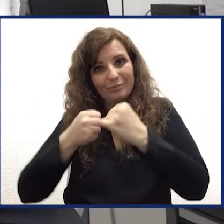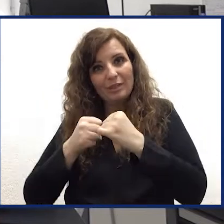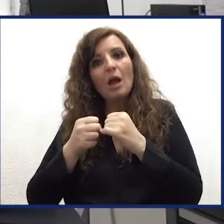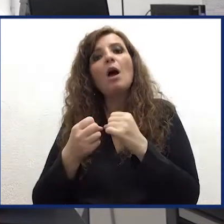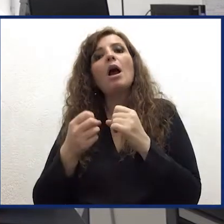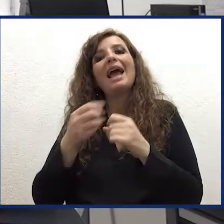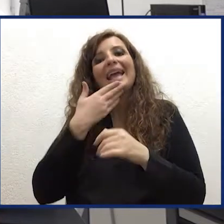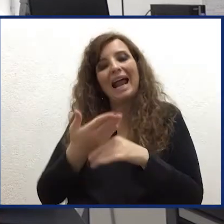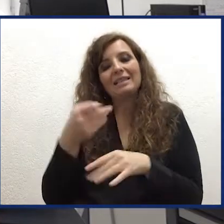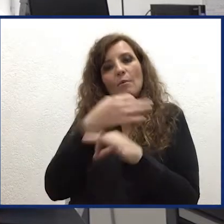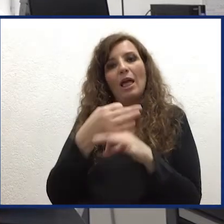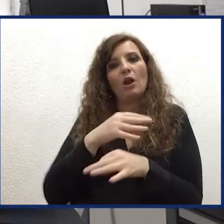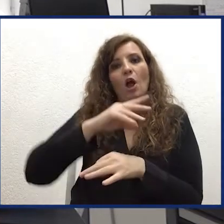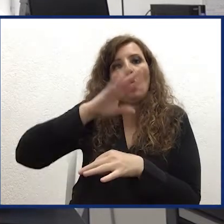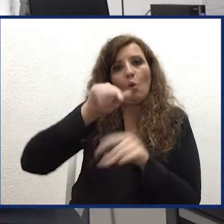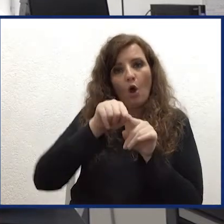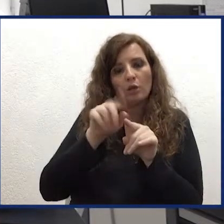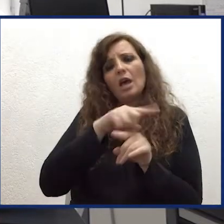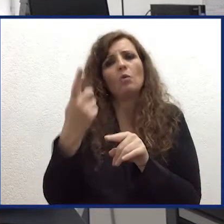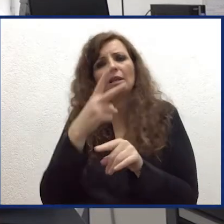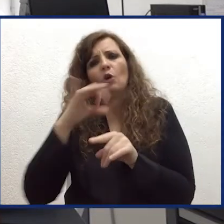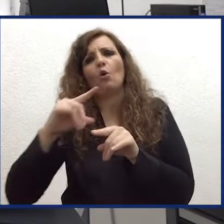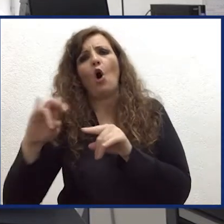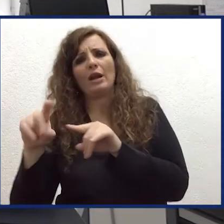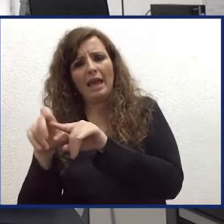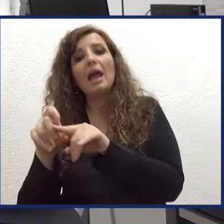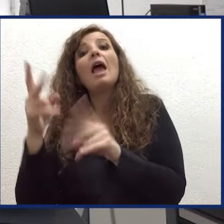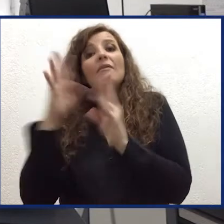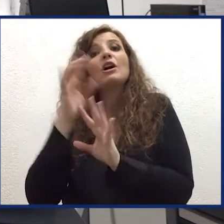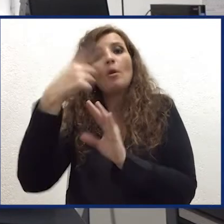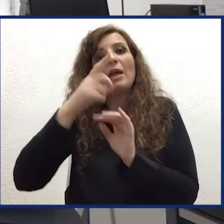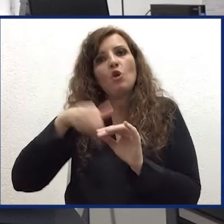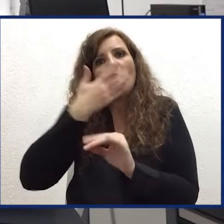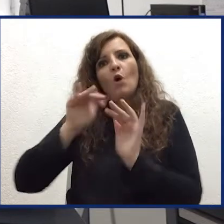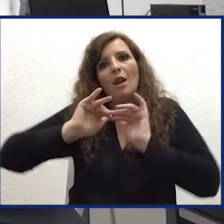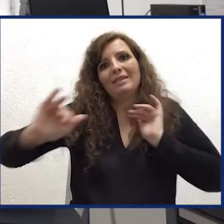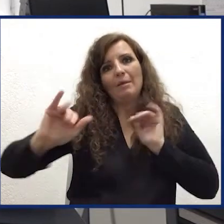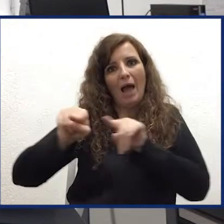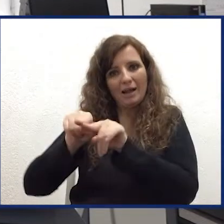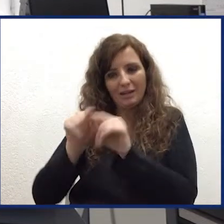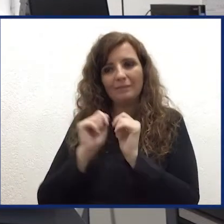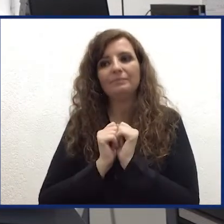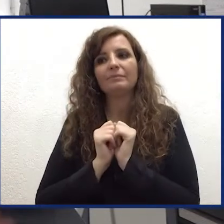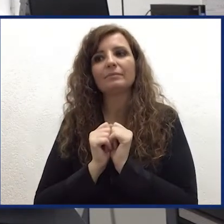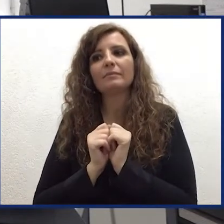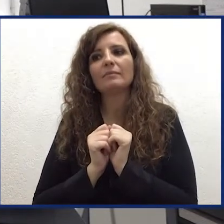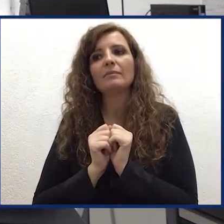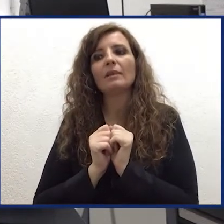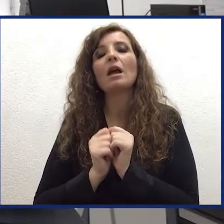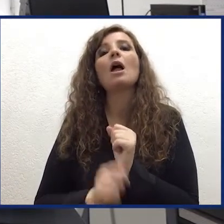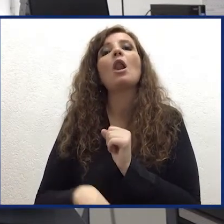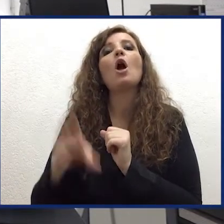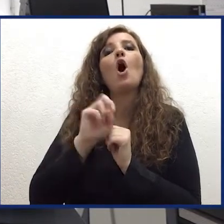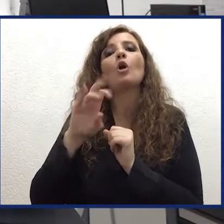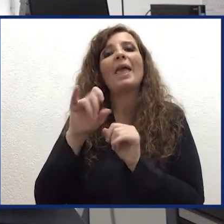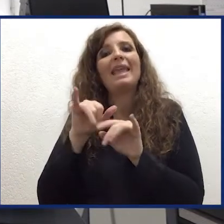una molecola di glucosio e una di olorepina glucone, che è il composto che noi vogliamo isolare. Quindi